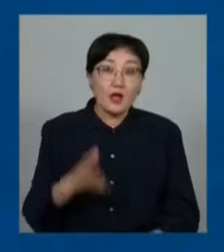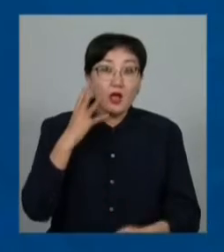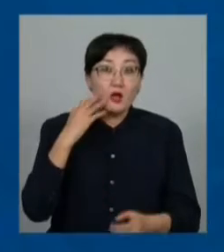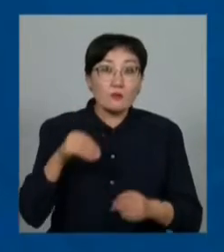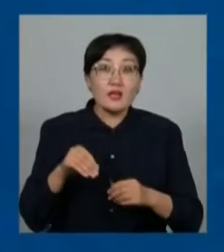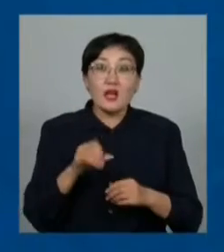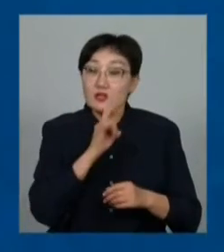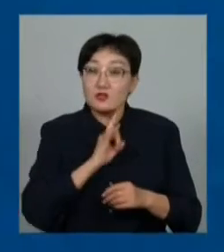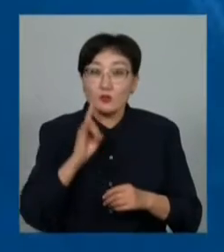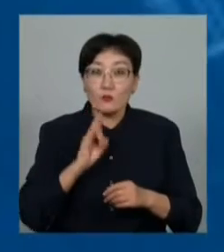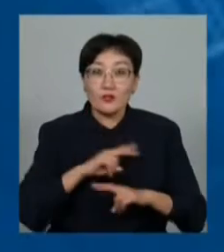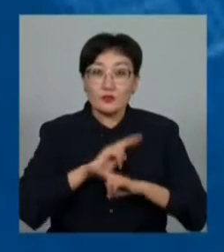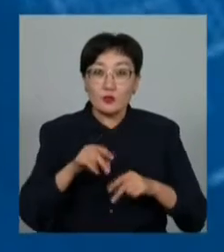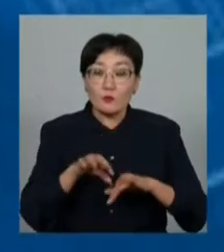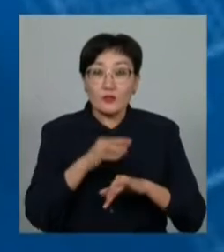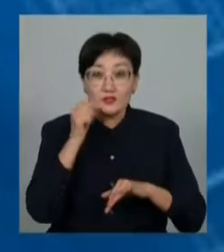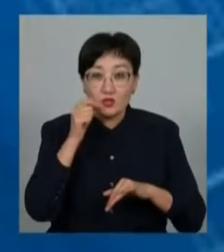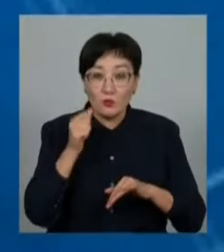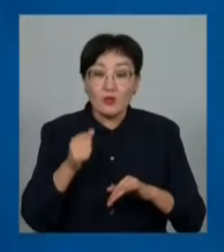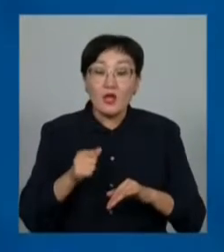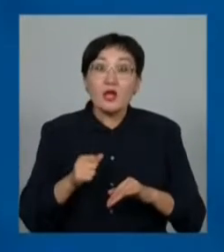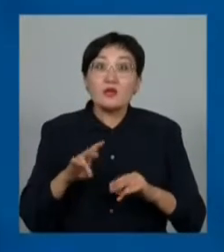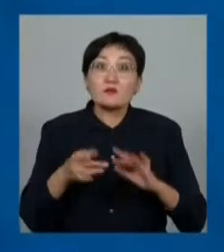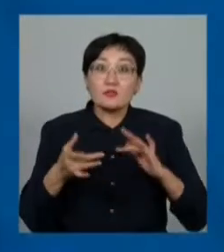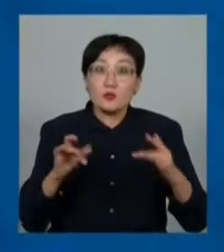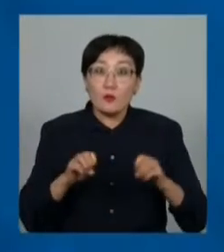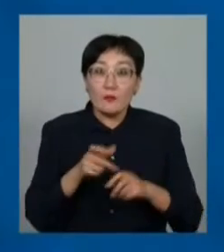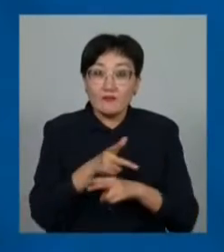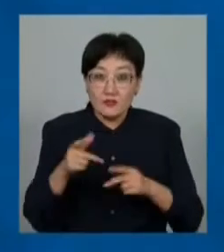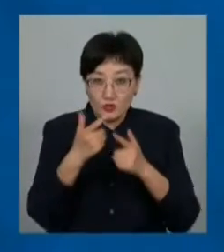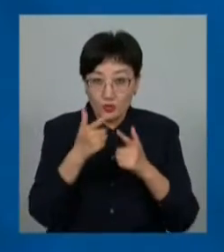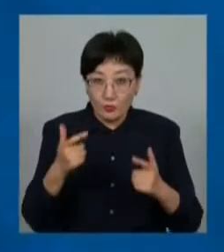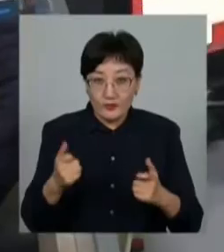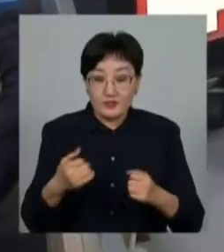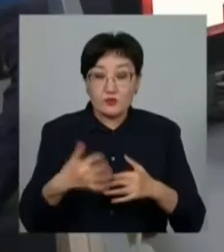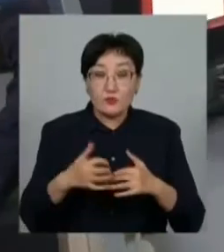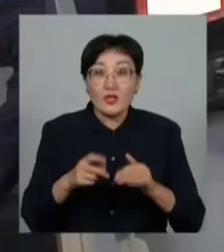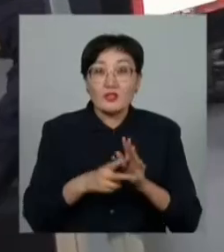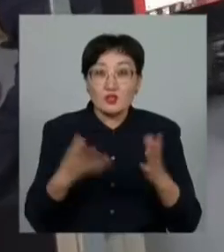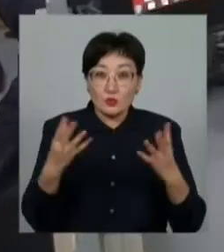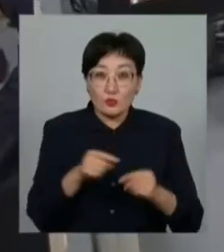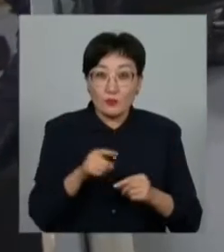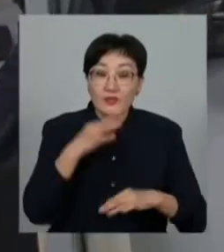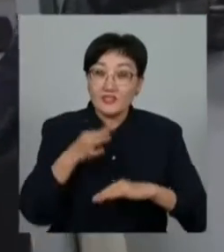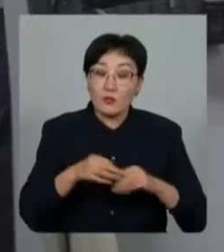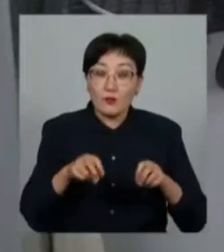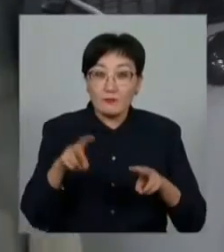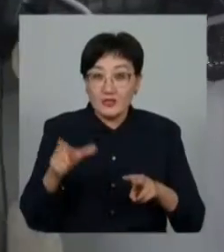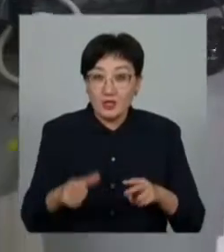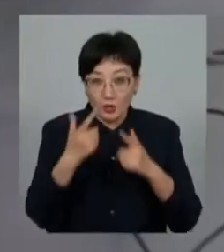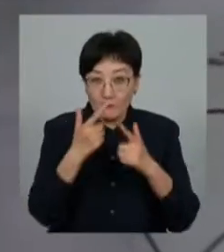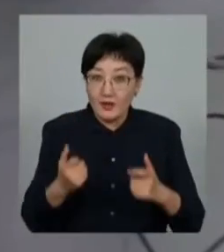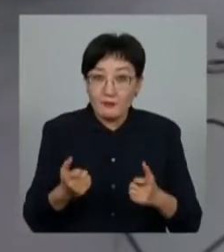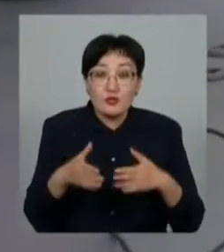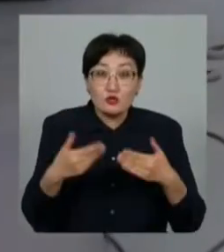Алматылық Ажар Әбдірешева көз жұмған күйеуінің өліміне қатысты әлеуметтік желіде видео жариялады. Айтуынша арада 7 күн өтсе де жауапты мамандардан мәлімет